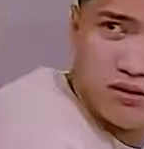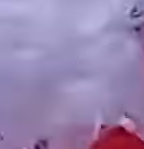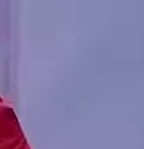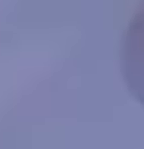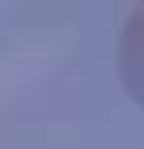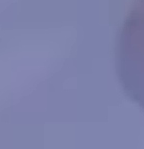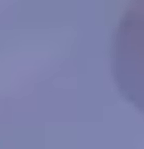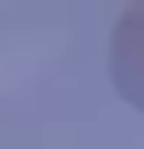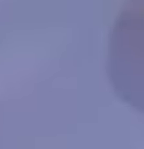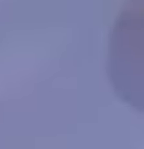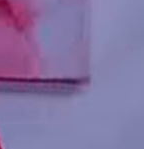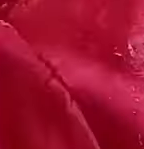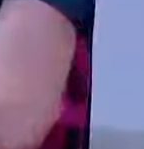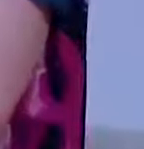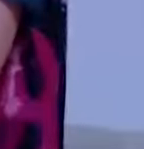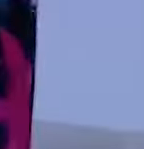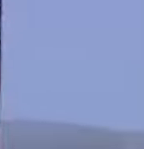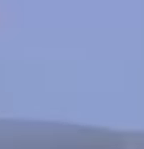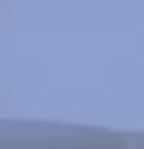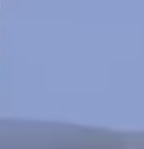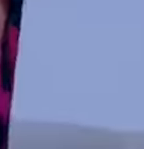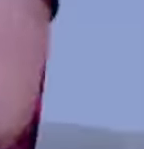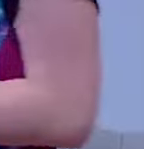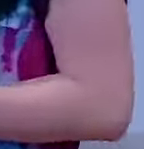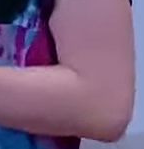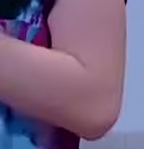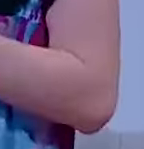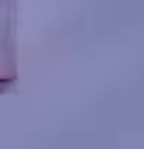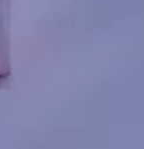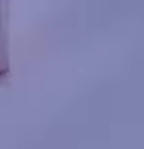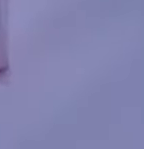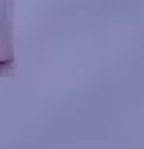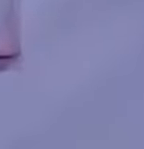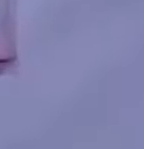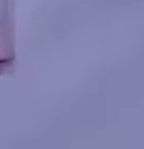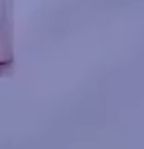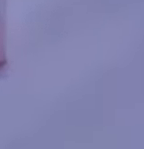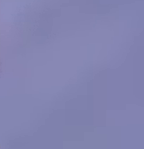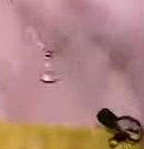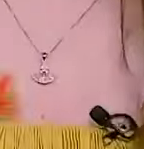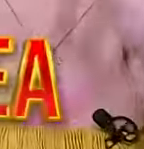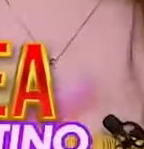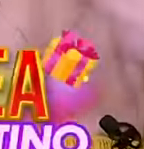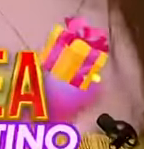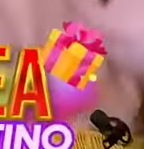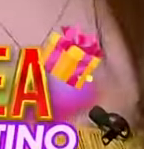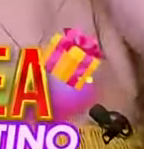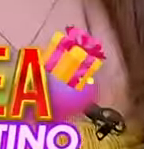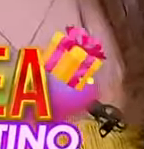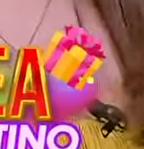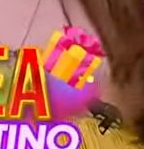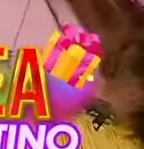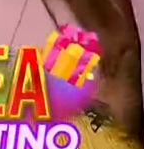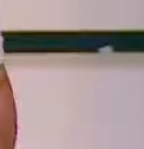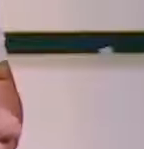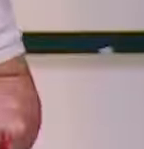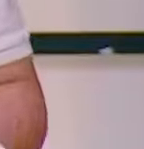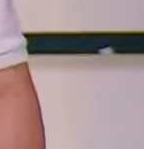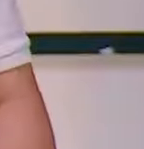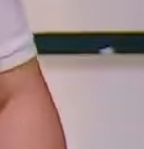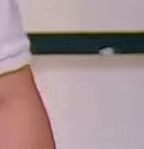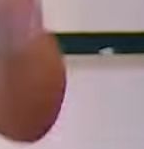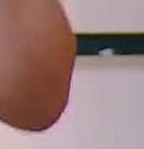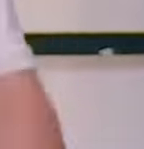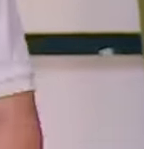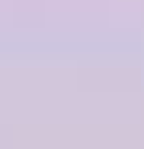Yeah! Kapag pandala sa emosyon mo. So that's gaslighting my feelings! Gaslight mo! Pira naman! Umupo lang kayo dyan. Mag-enjoy kayo sa number one comedy